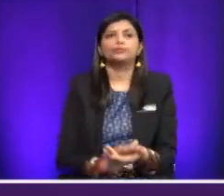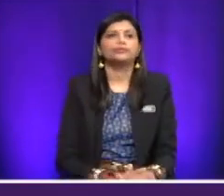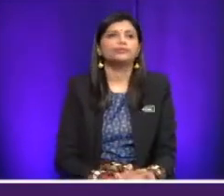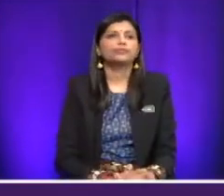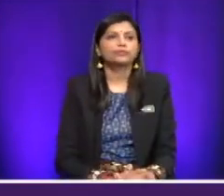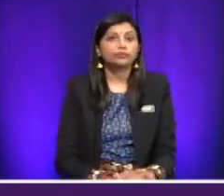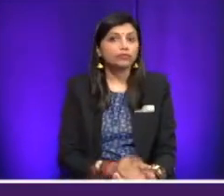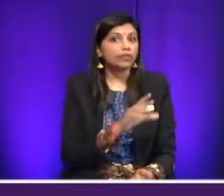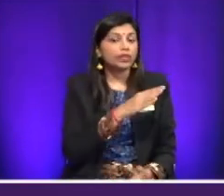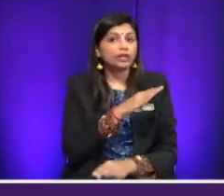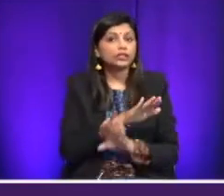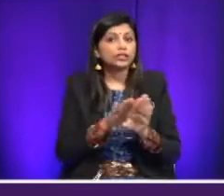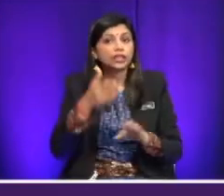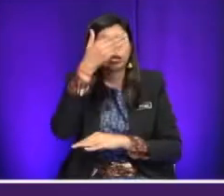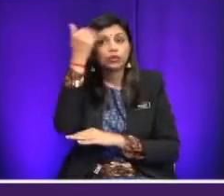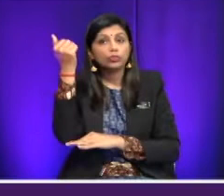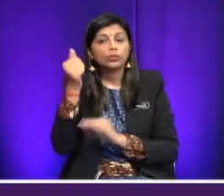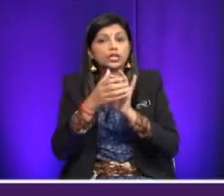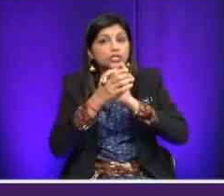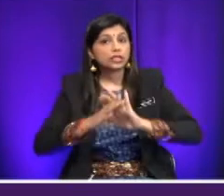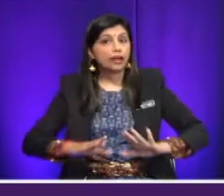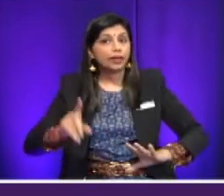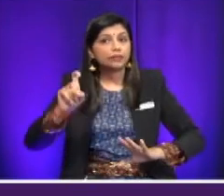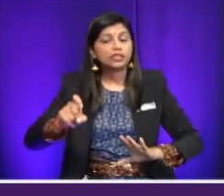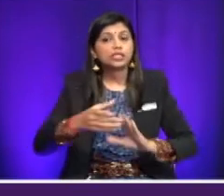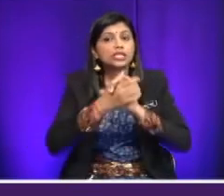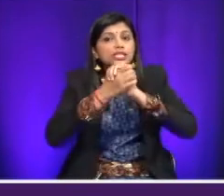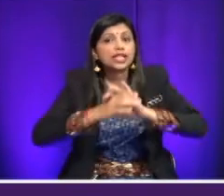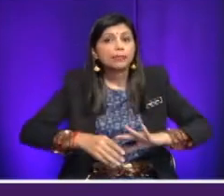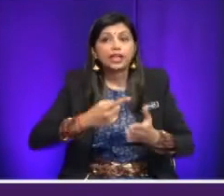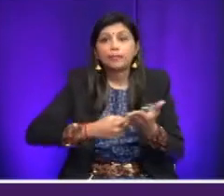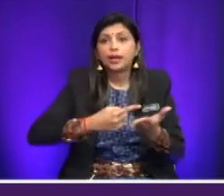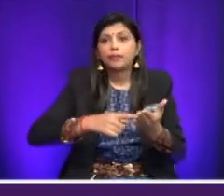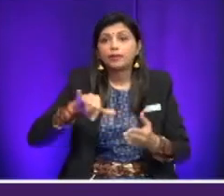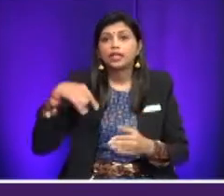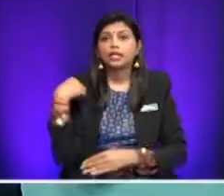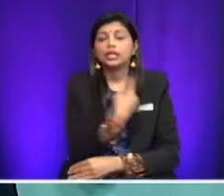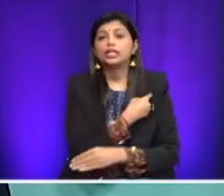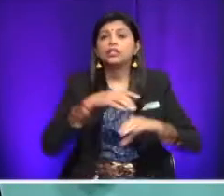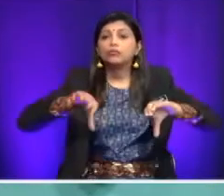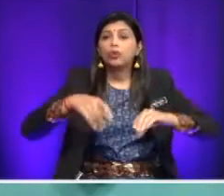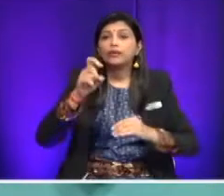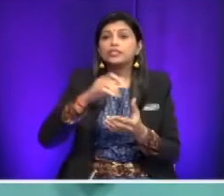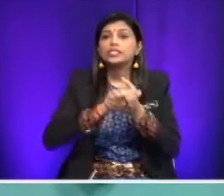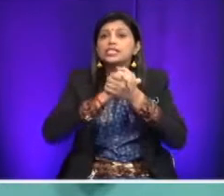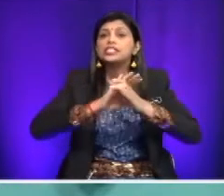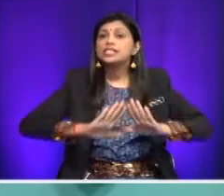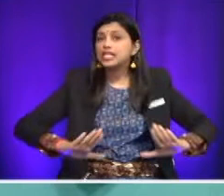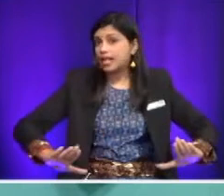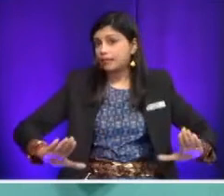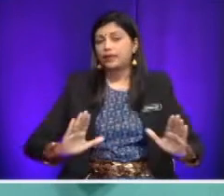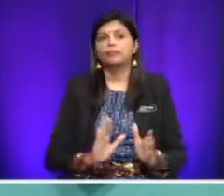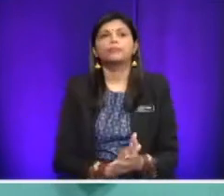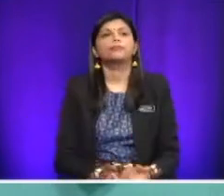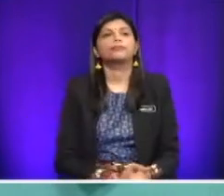juga SP Kecamatan yang titik ya gempa elah mengetahui teknologi perabot kini Oke jadi kalau udah tengok kalau begitu kita